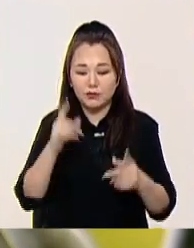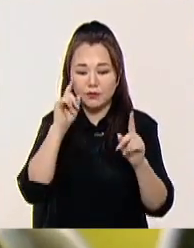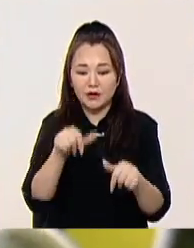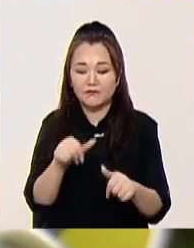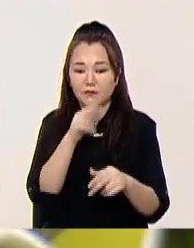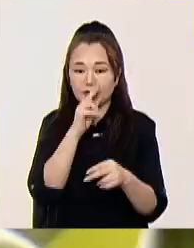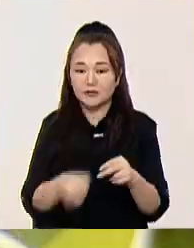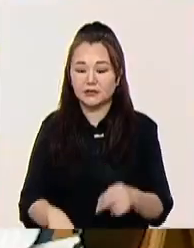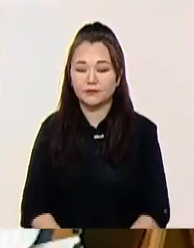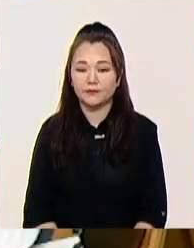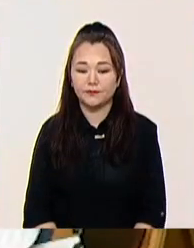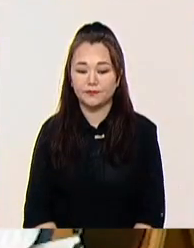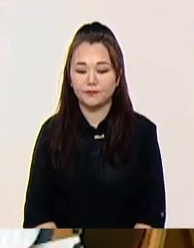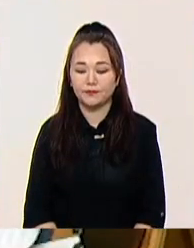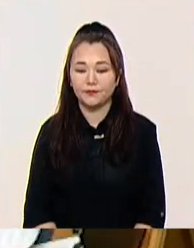отыр.